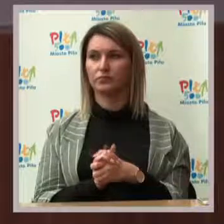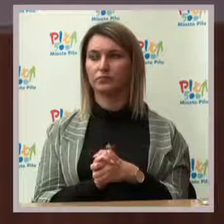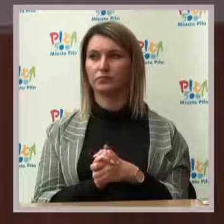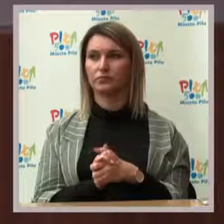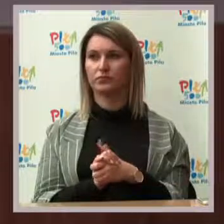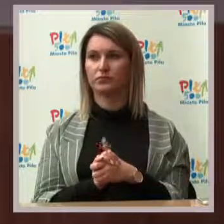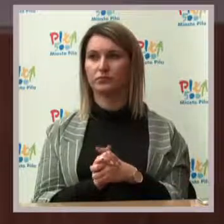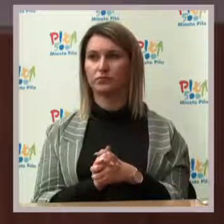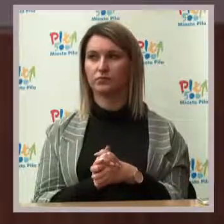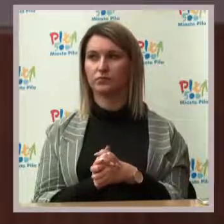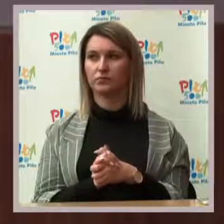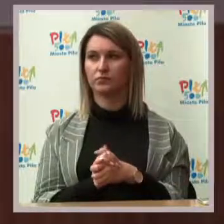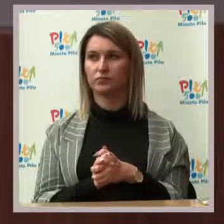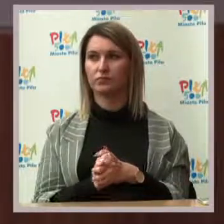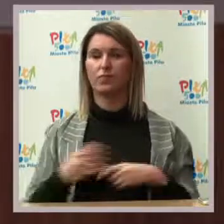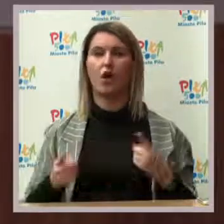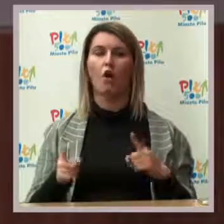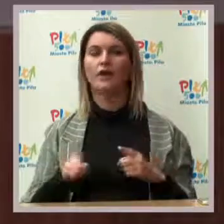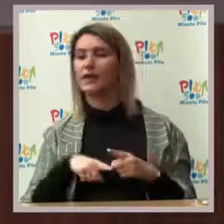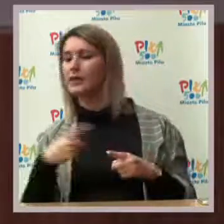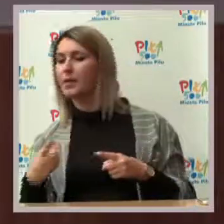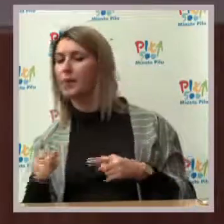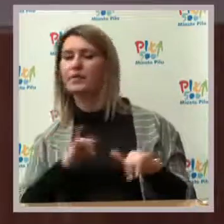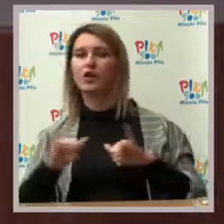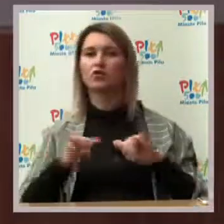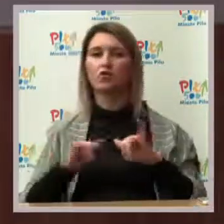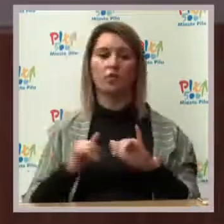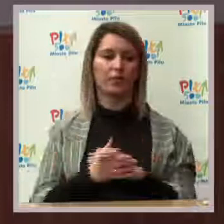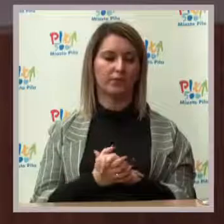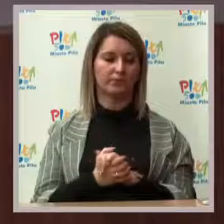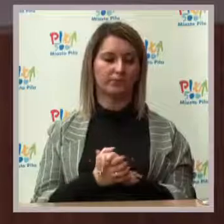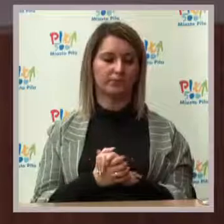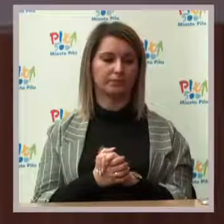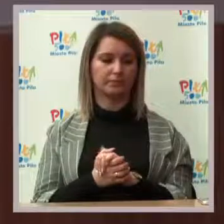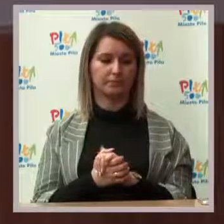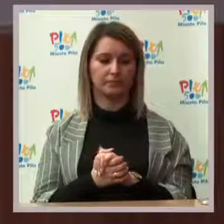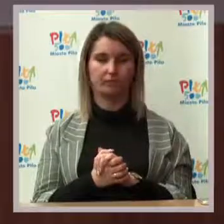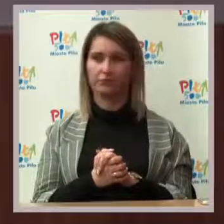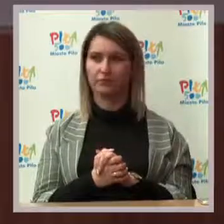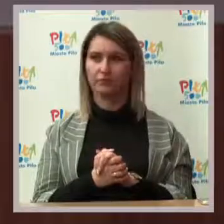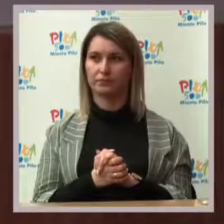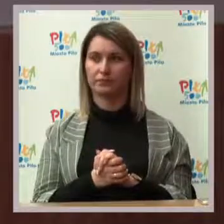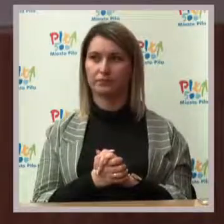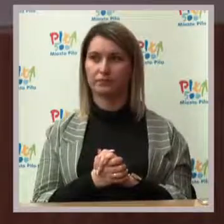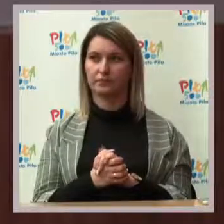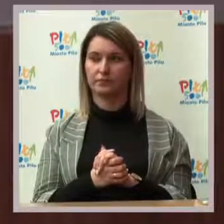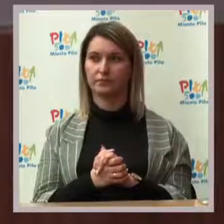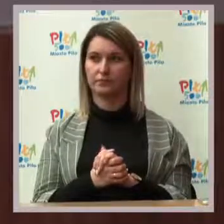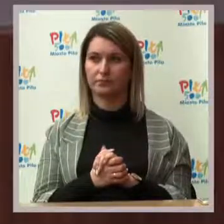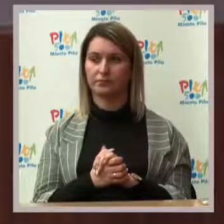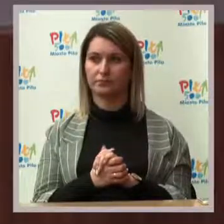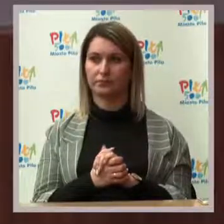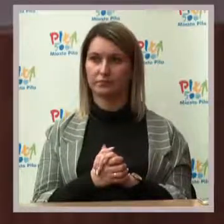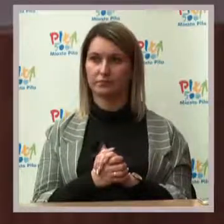również namówić organizacje pozarządowe. I chyba takim najważniejszym wyzwaniem, to wszyscy